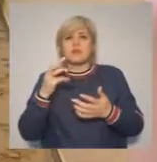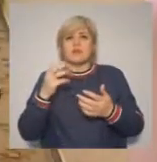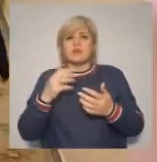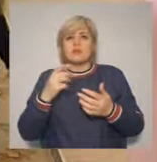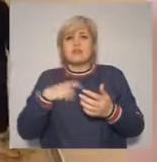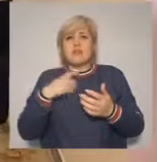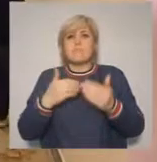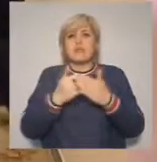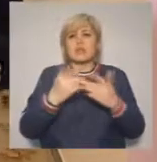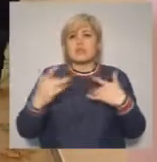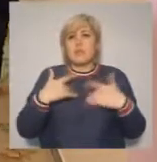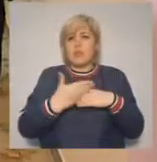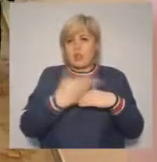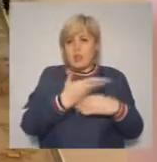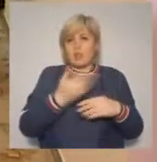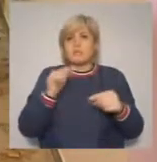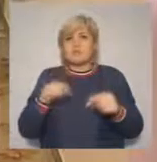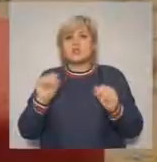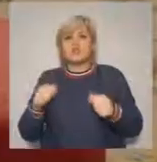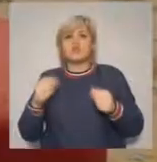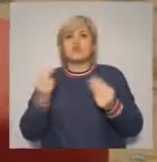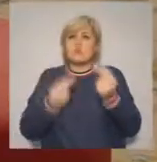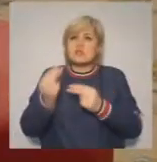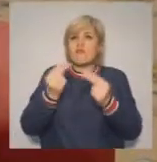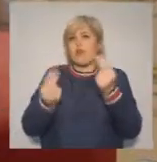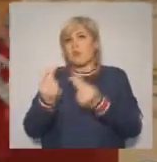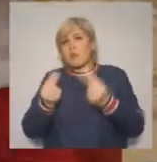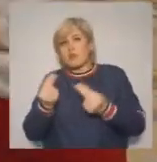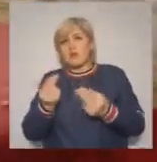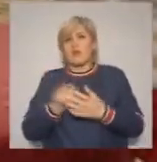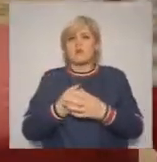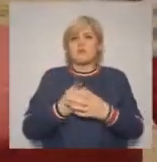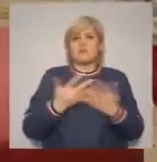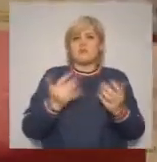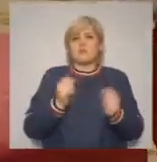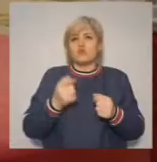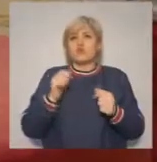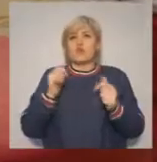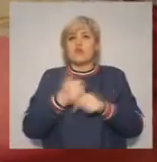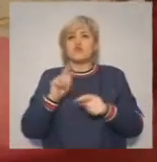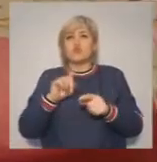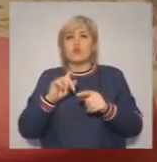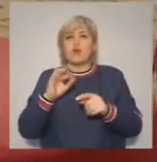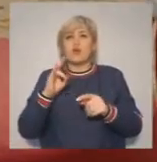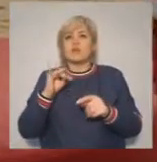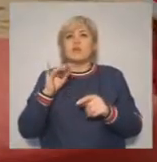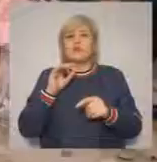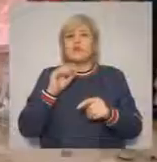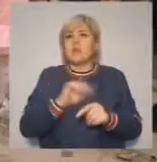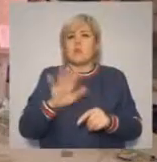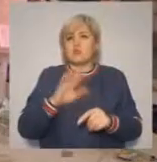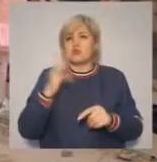чтобы детвора чем-то смогла занять себя перед спектаклем, здесь есть возможность порисовать и поиграть в простенькие игры на интерактивном